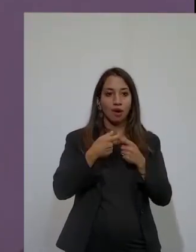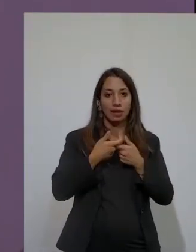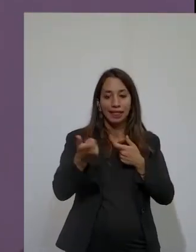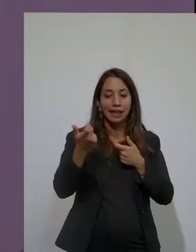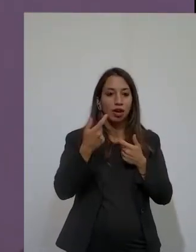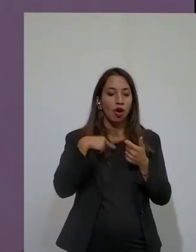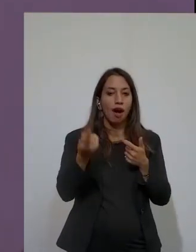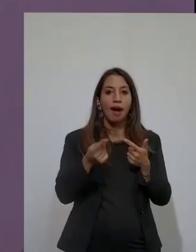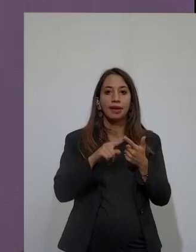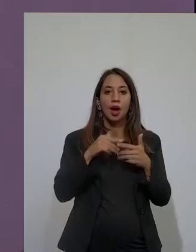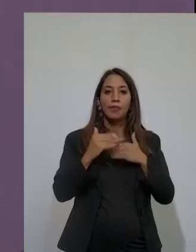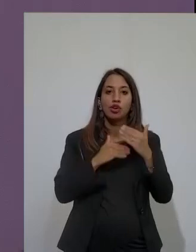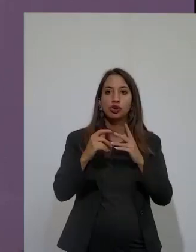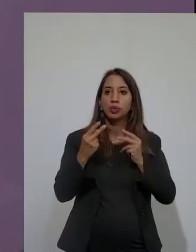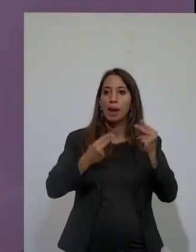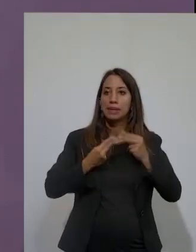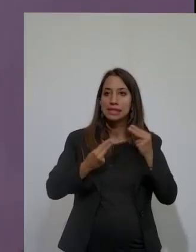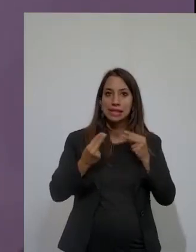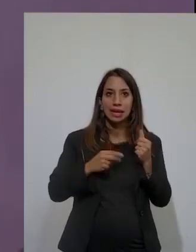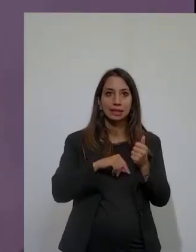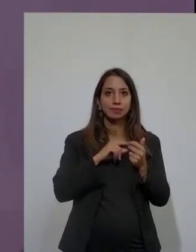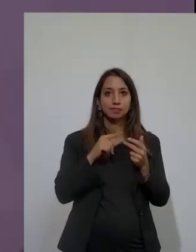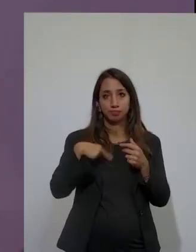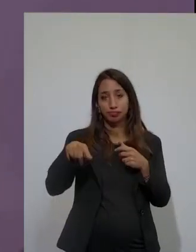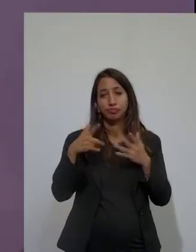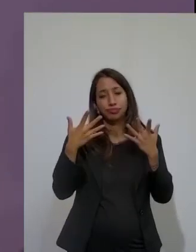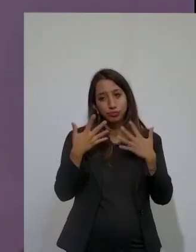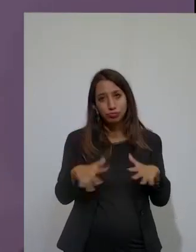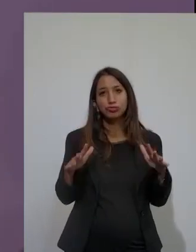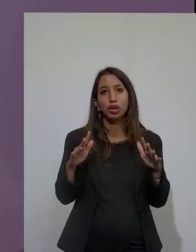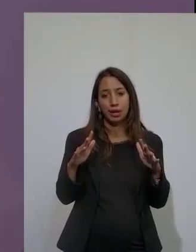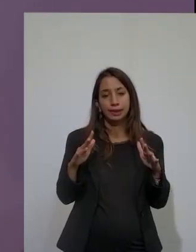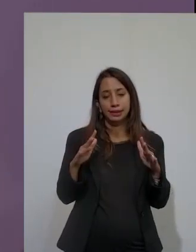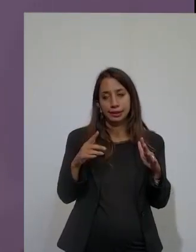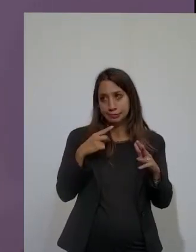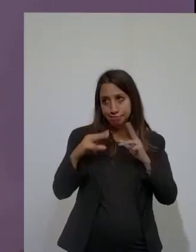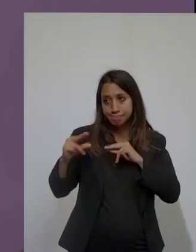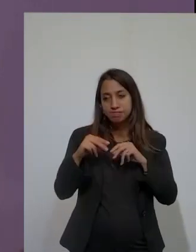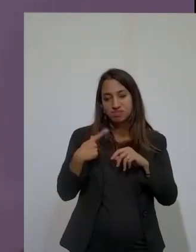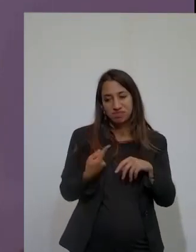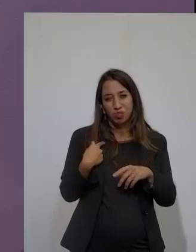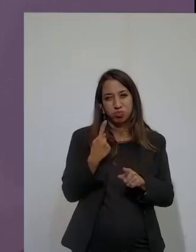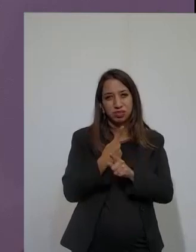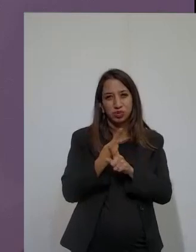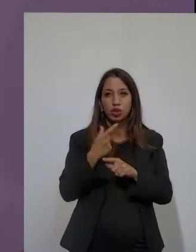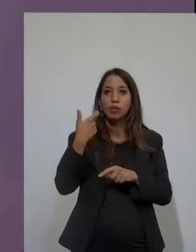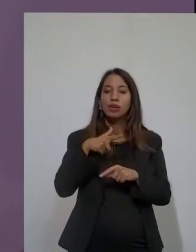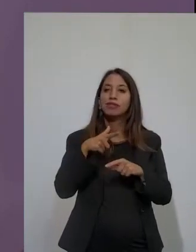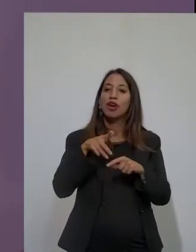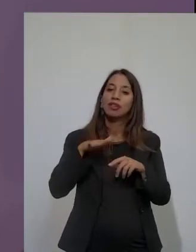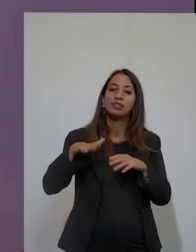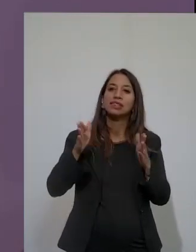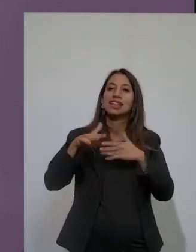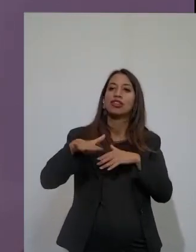pratiche, alcune procedure amministrative. Ne abbiamo effettivamente bisogno, perché la balneazione spesso è